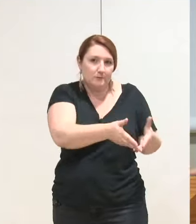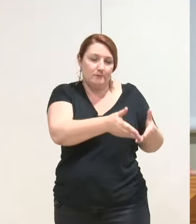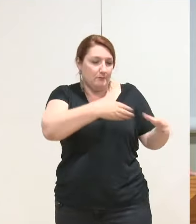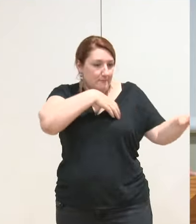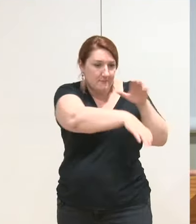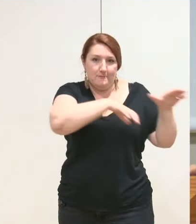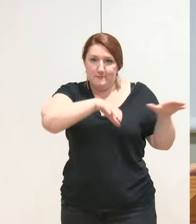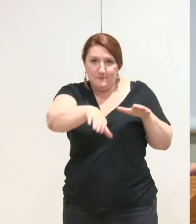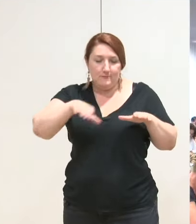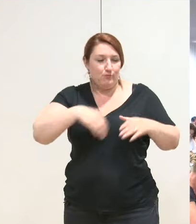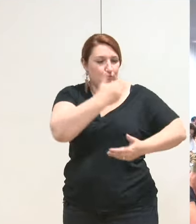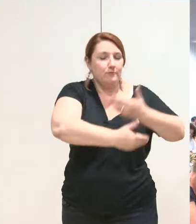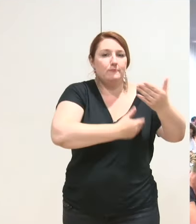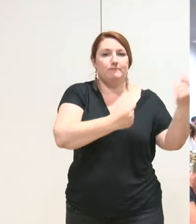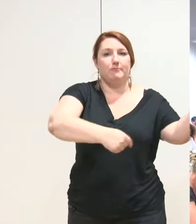Bron